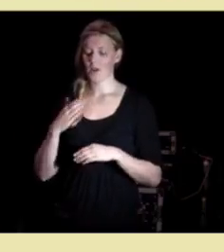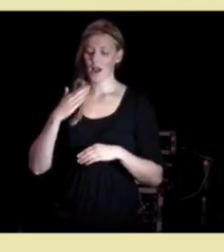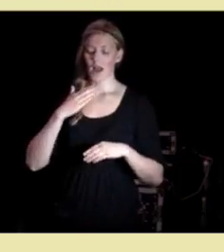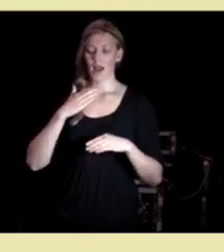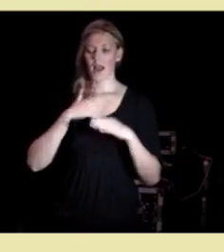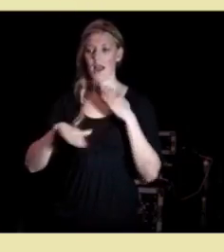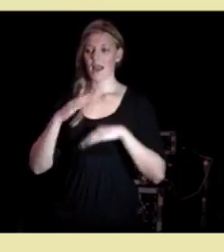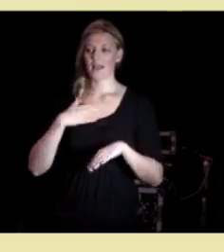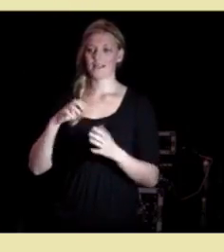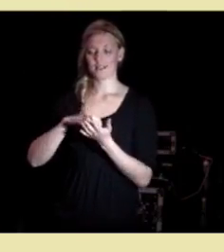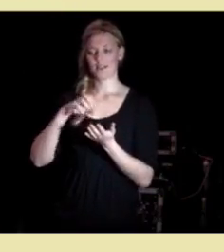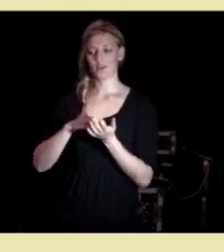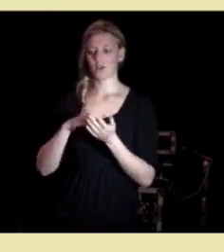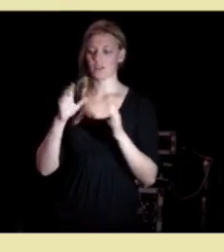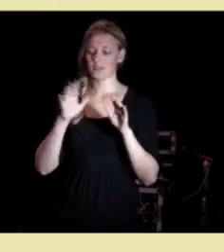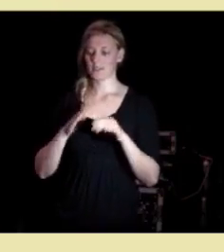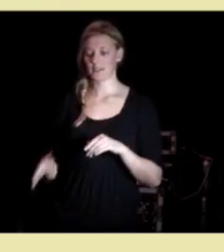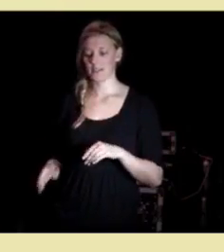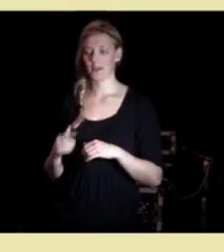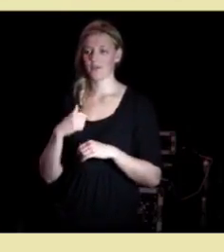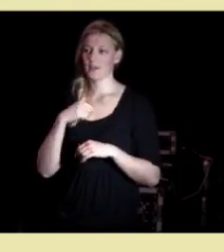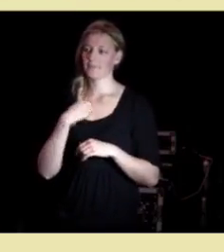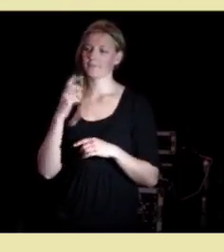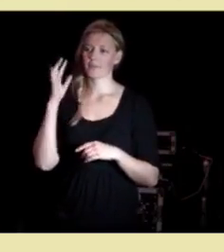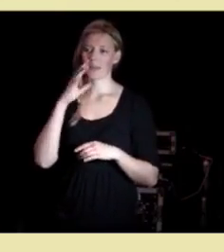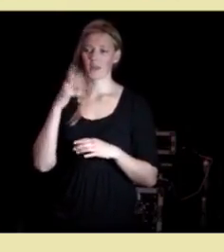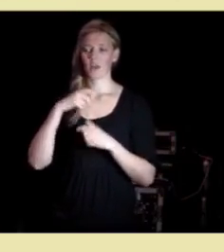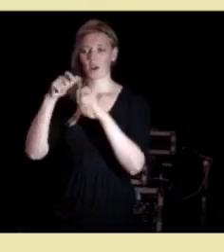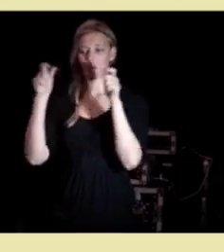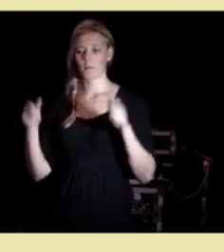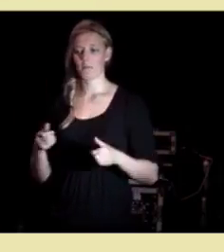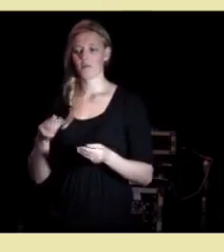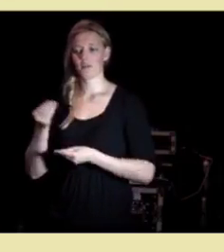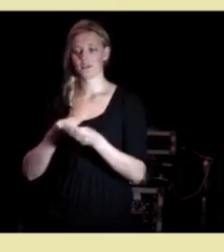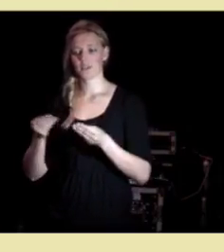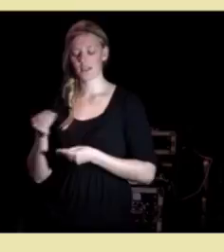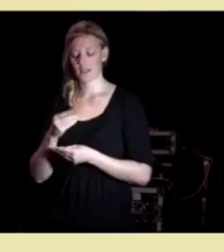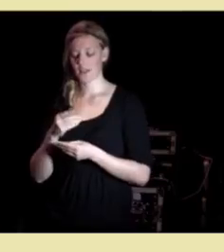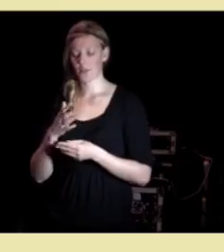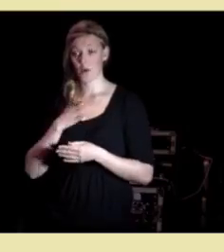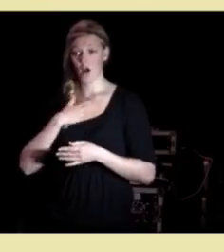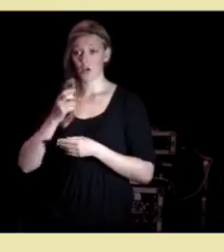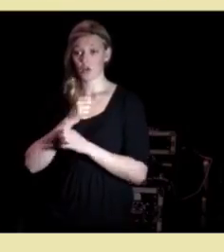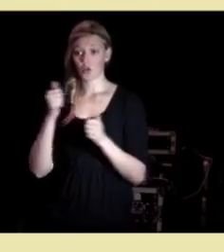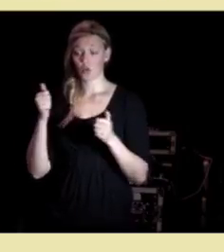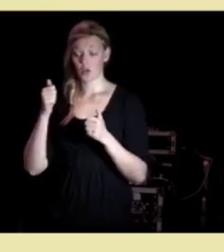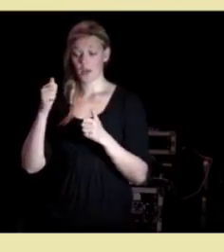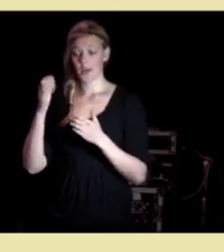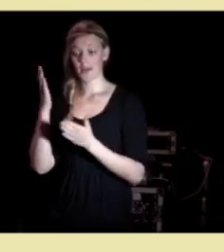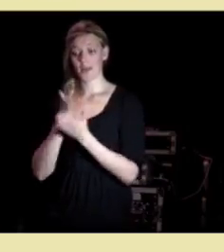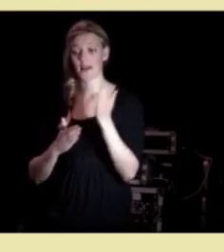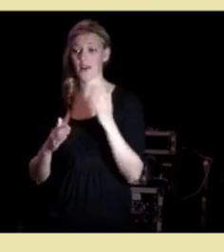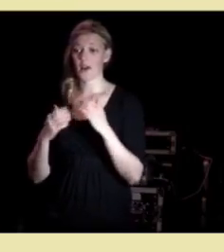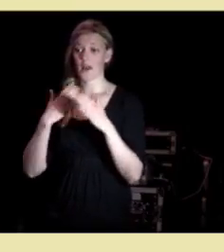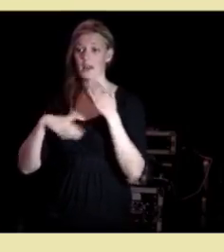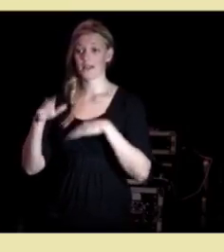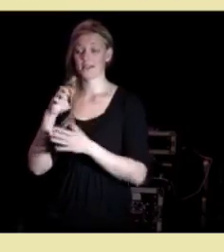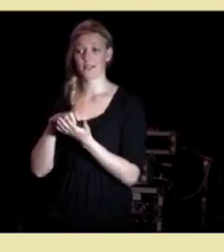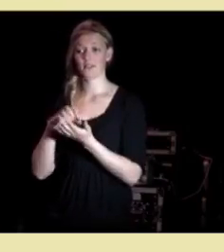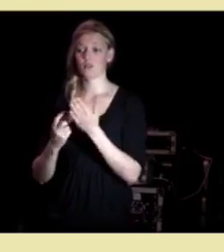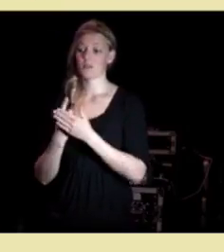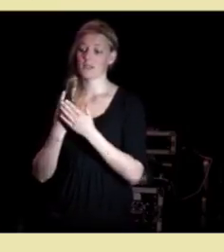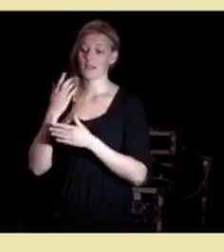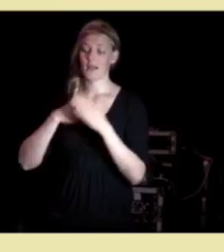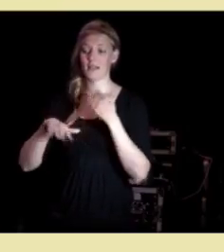side, vi tror at denne balansen mellom innsatsstyrt finansiering og rammefinansiering, som vi har i store deler av helsetjenesten, og som jo spesialisthelsetjenesten er